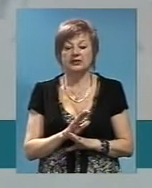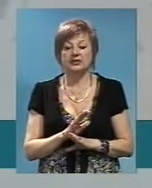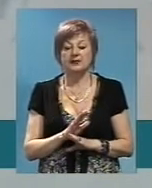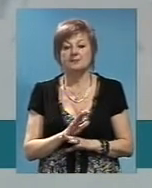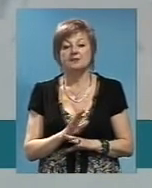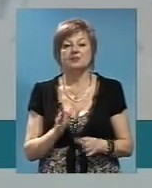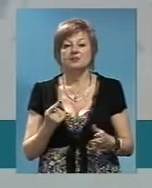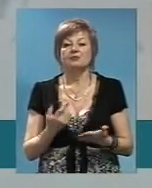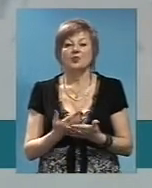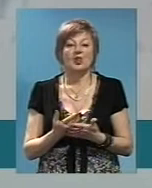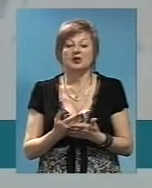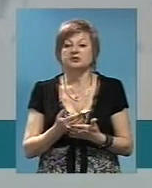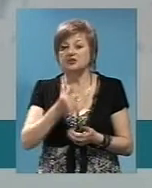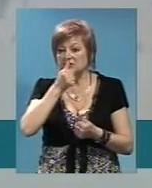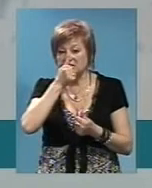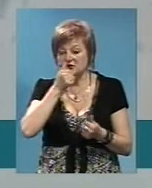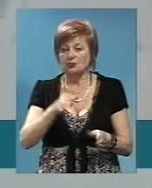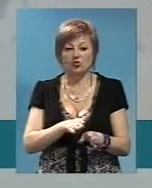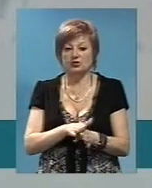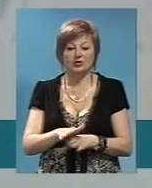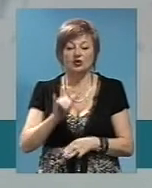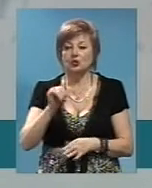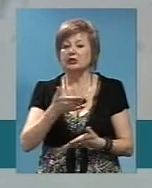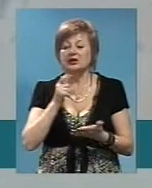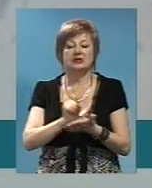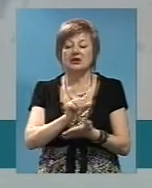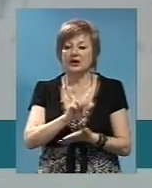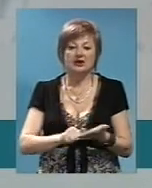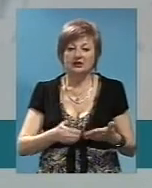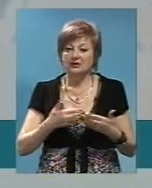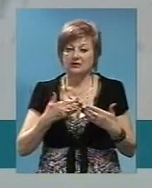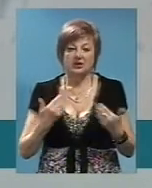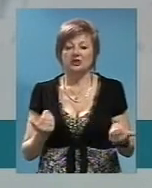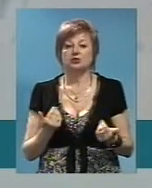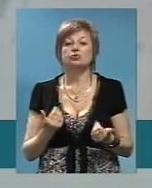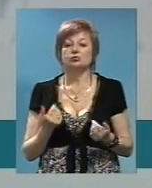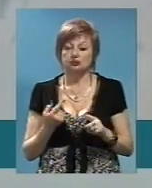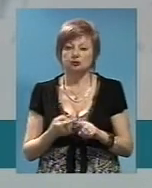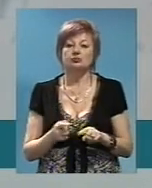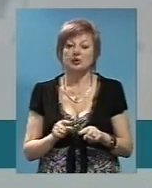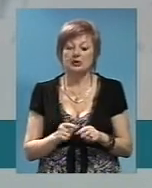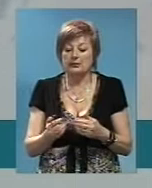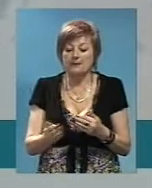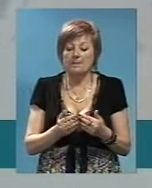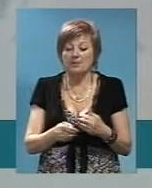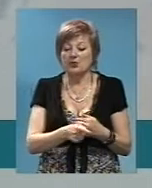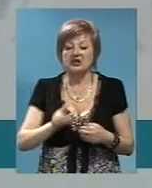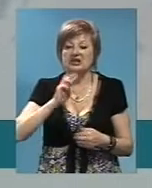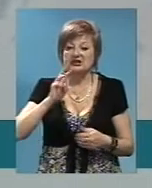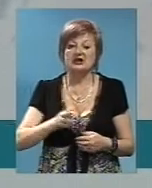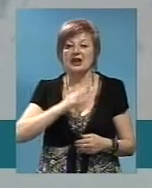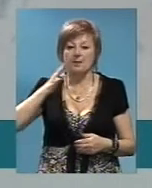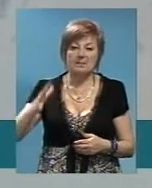вони потенційно неспроможні, тобто у них не буде податків належних і так далі. Тобто я думаю, що найближчі 3-5